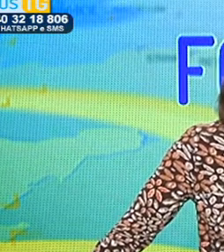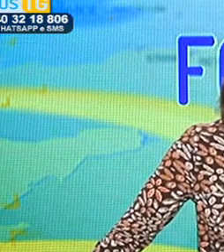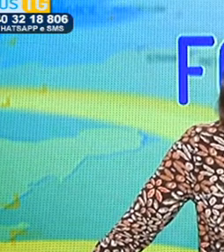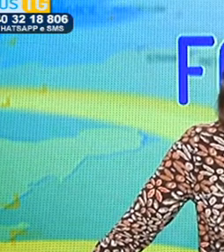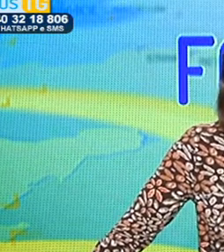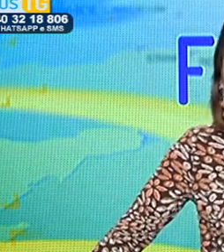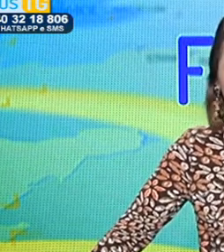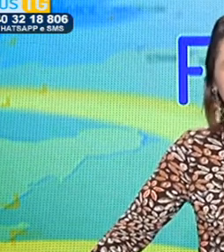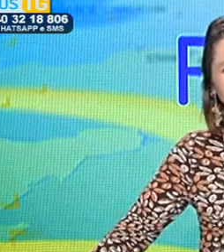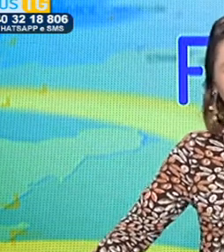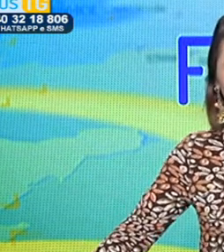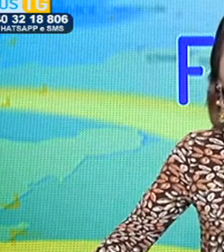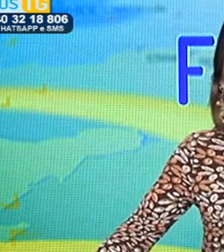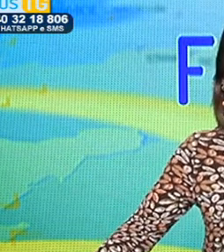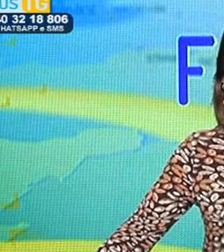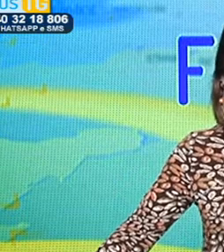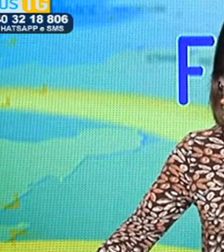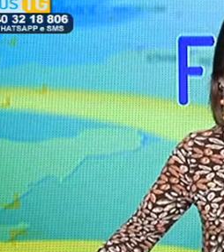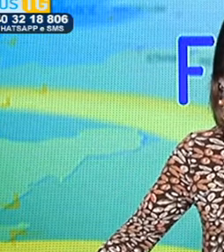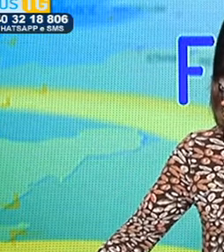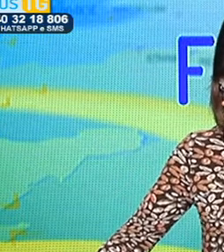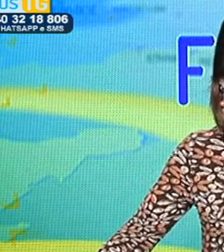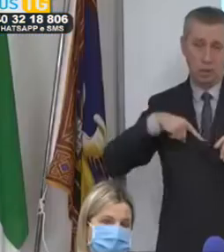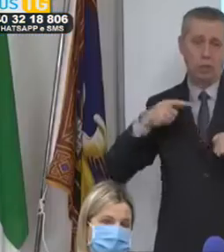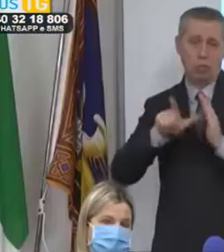e categorie commerciali. Sentiamo.